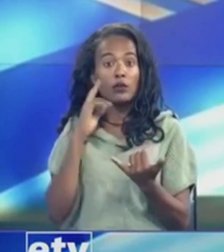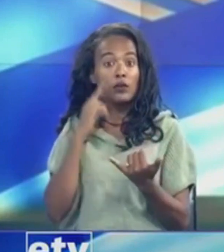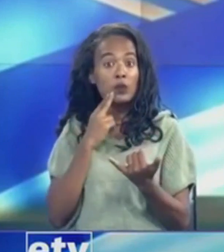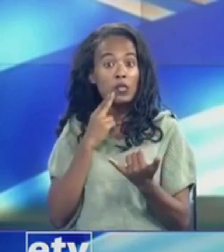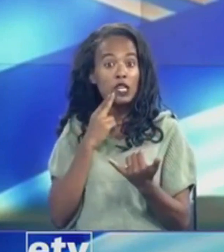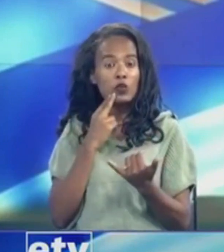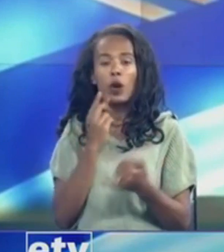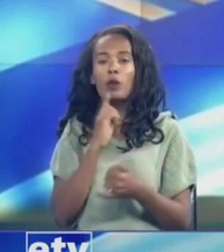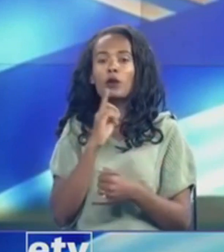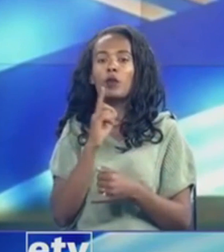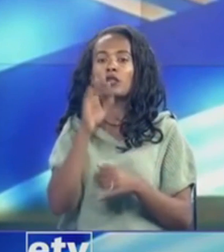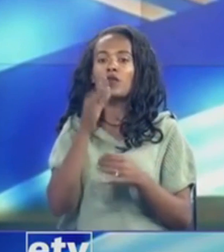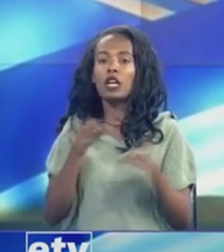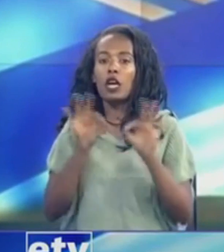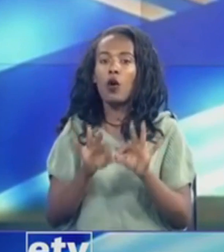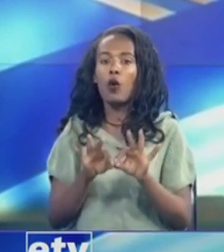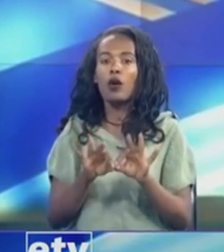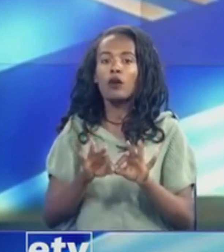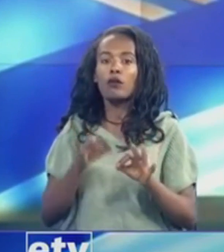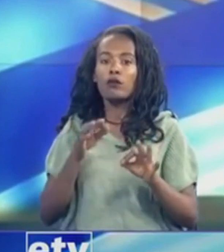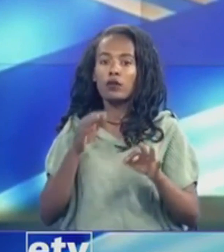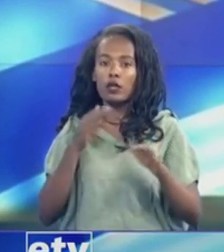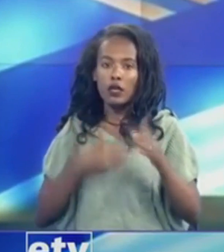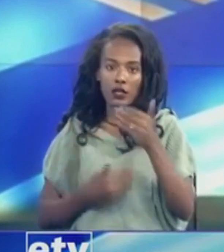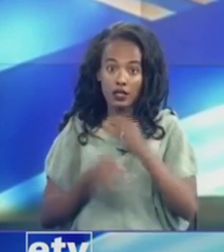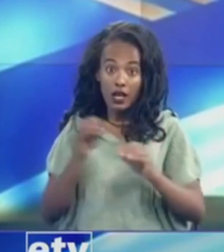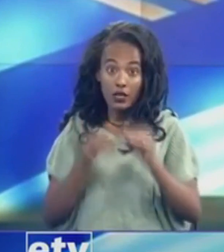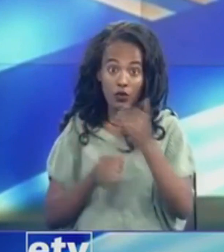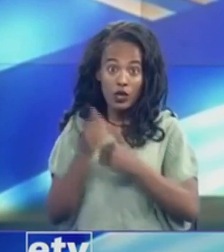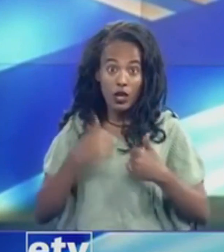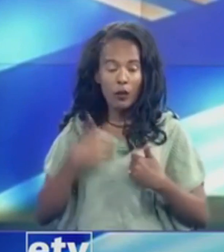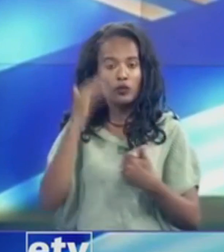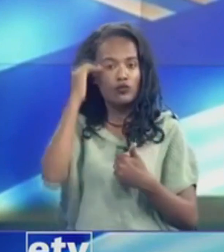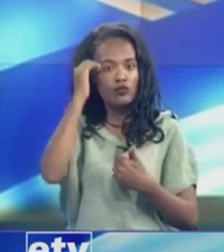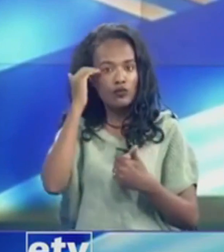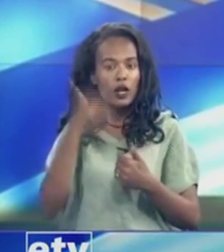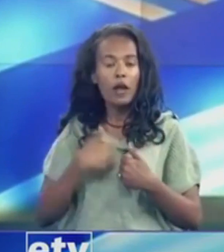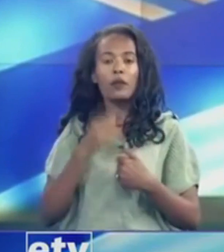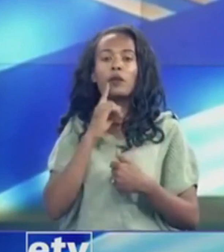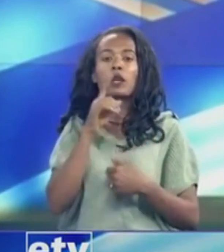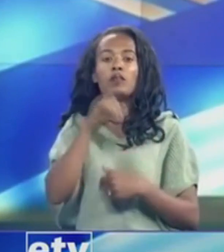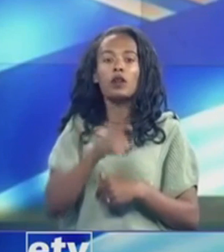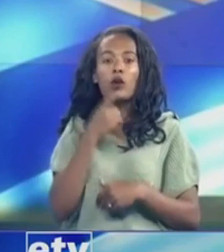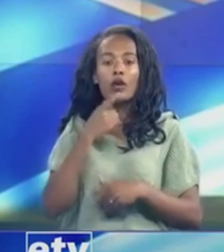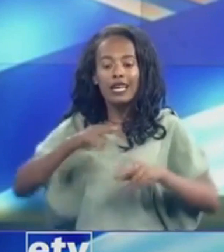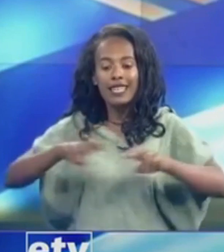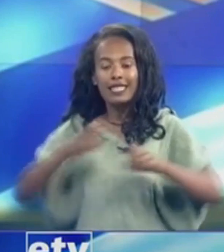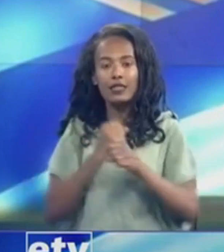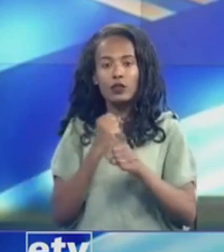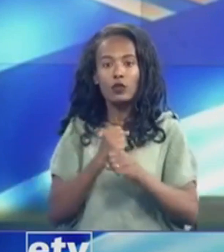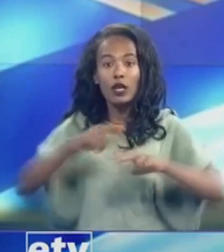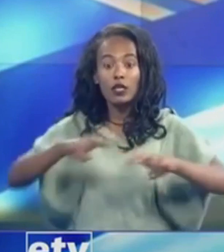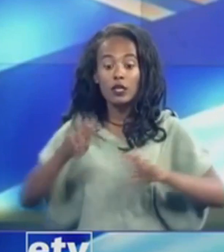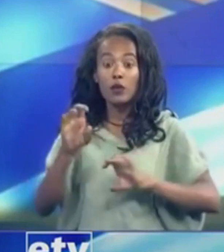ምንድነው የሚያስፈልገው ፊዚካሎች ጋር ምንድነው የሚያስፈልገው ኢንተላክቹዋልስ ጋር ምንድነው የሚያስፈልገው የሚለው ነገር አሰስ ተሰርቷል እና